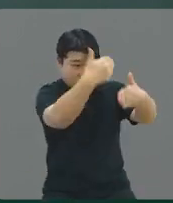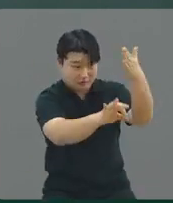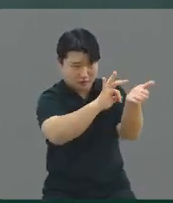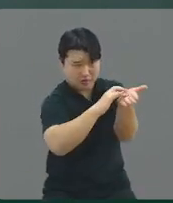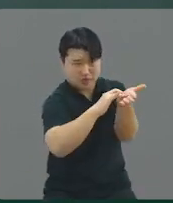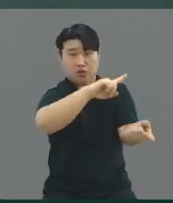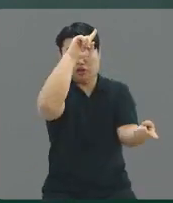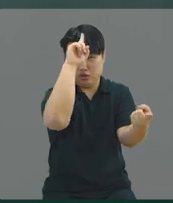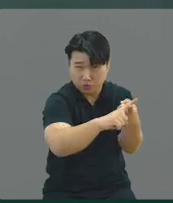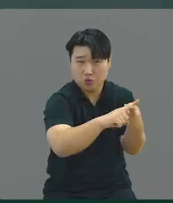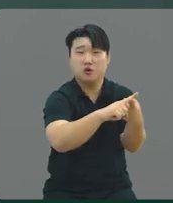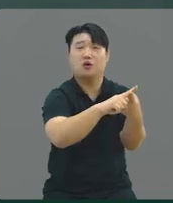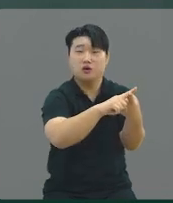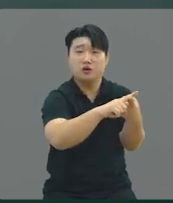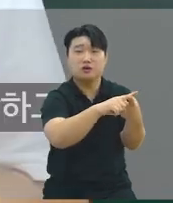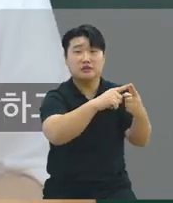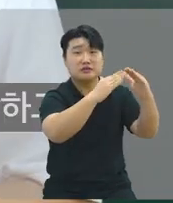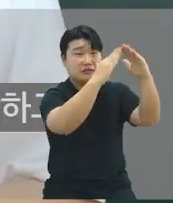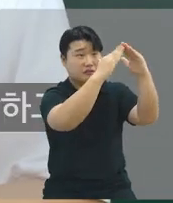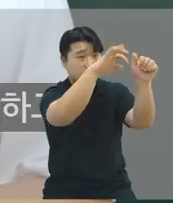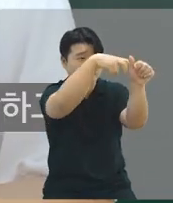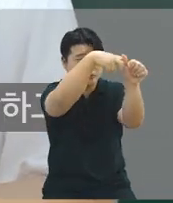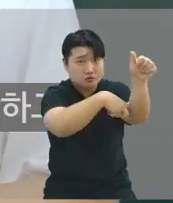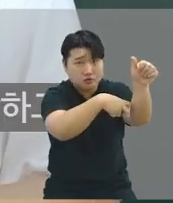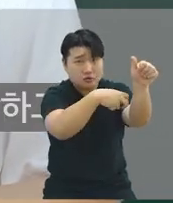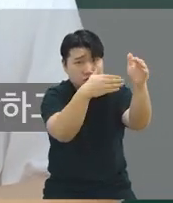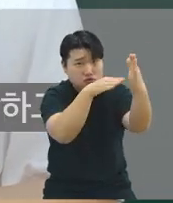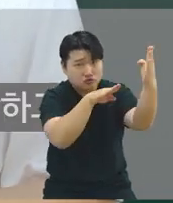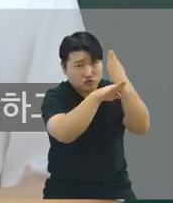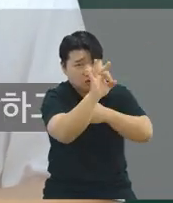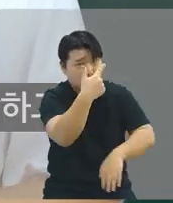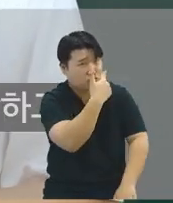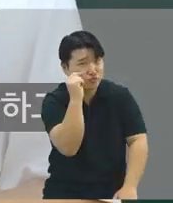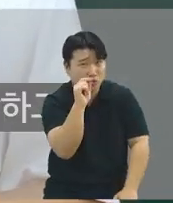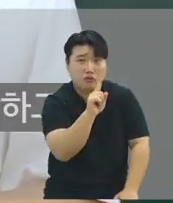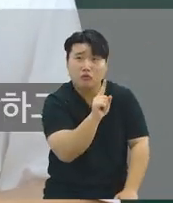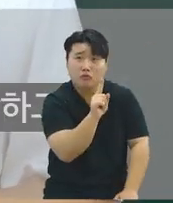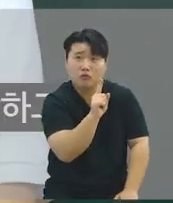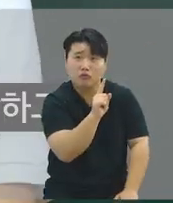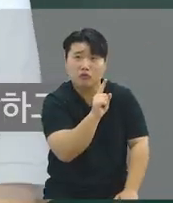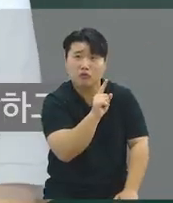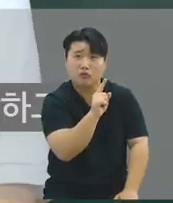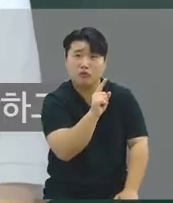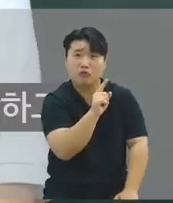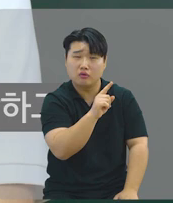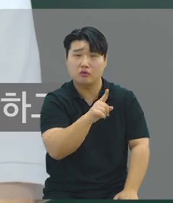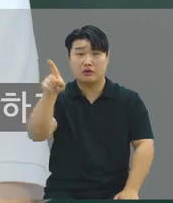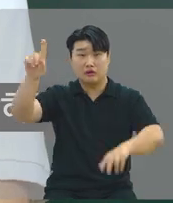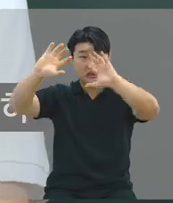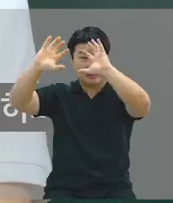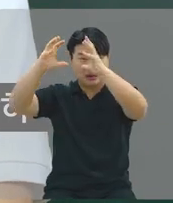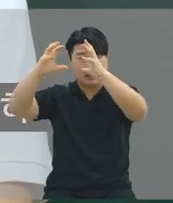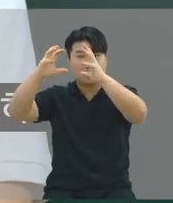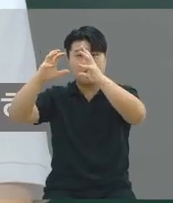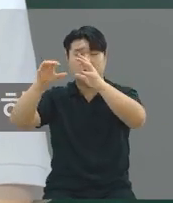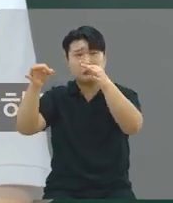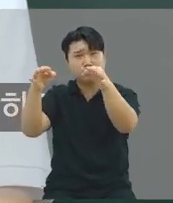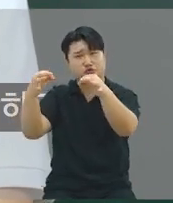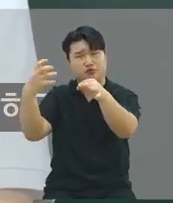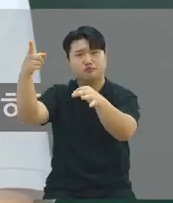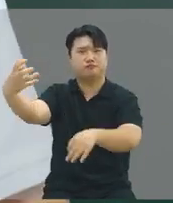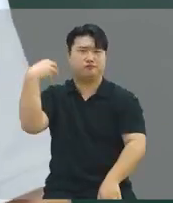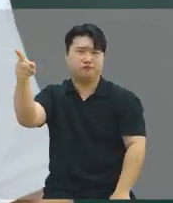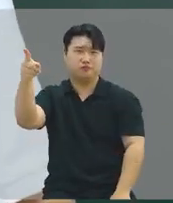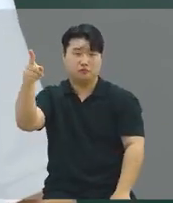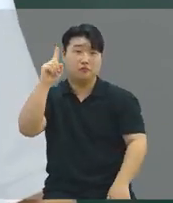정산 후에 지급이 종료가 되는데요. 담보가 된 주택의 처분 가격이 부족하면 주택금융공사가 그걸 또